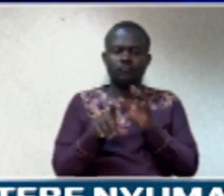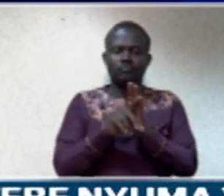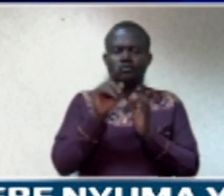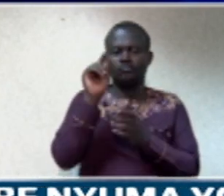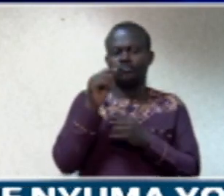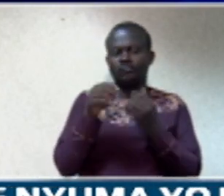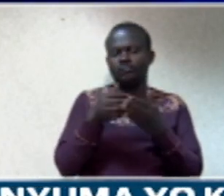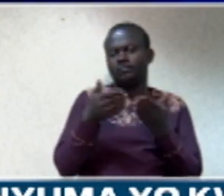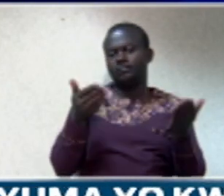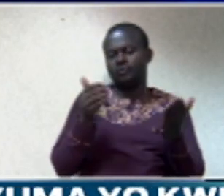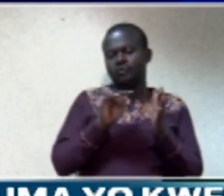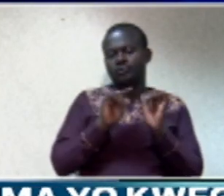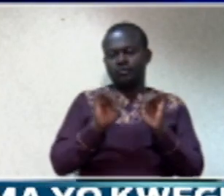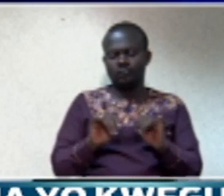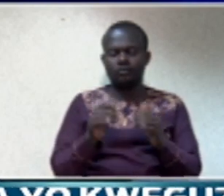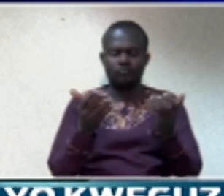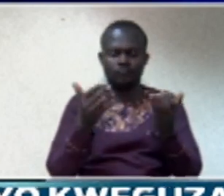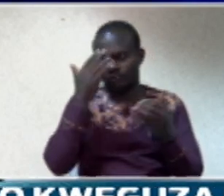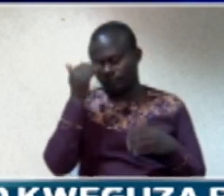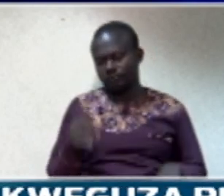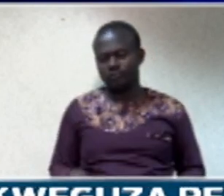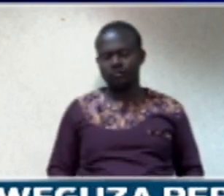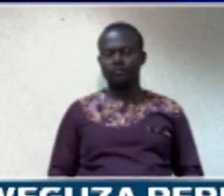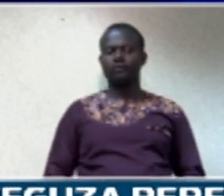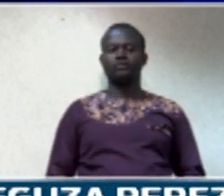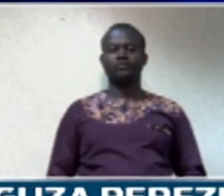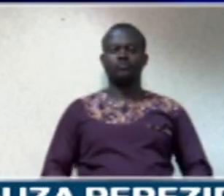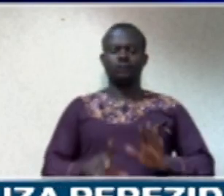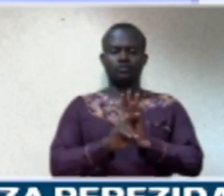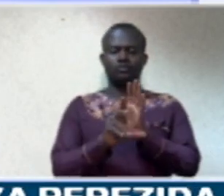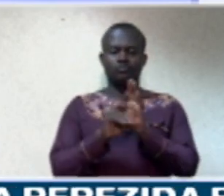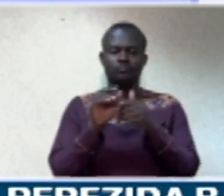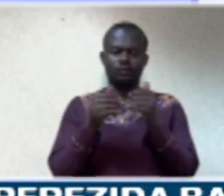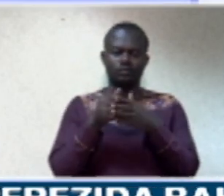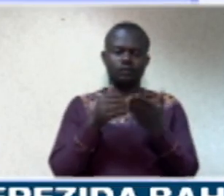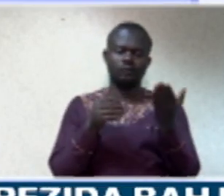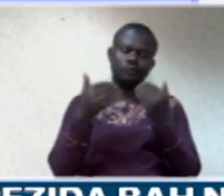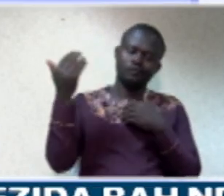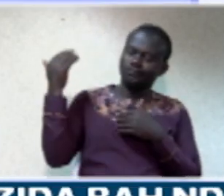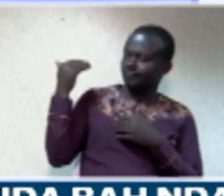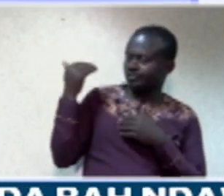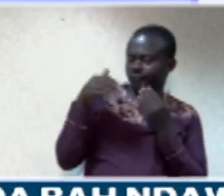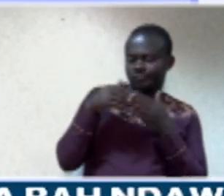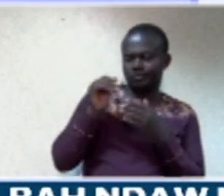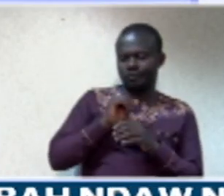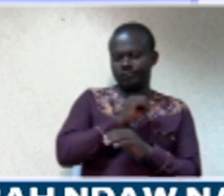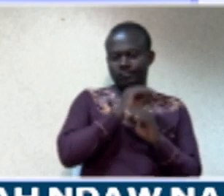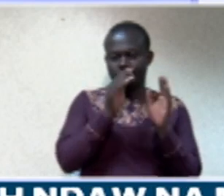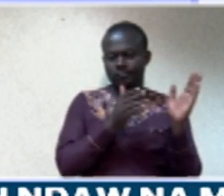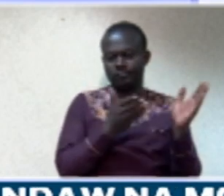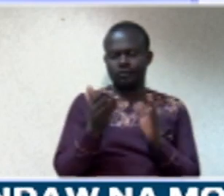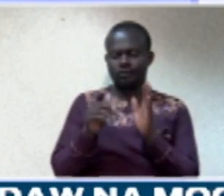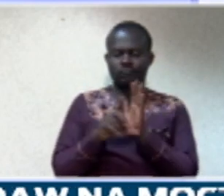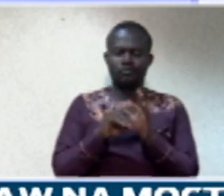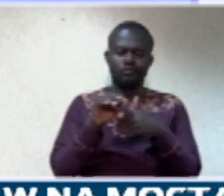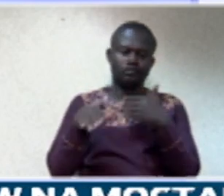yaragabanutse nayahe yagumyeho ese byatewe n'iki amategeko ubundi mbere Sena yakiraga amategeko